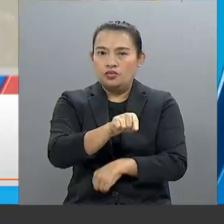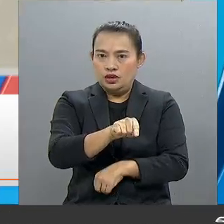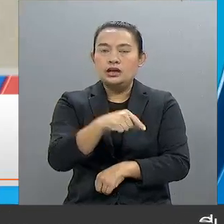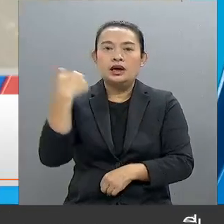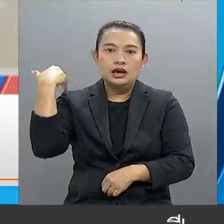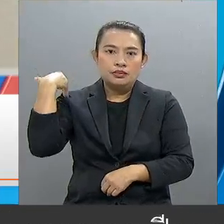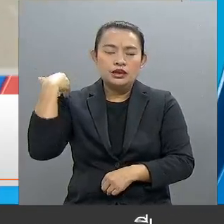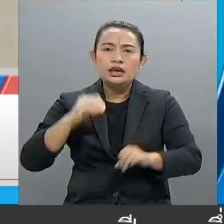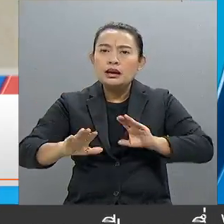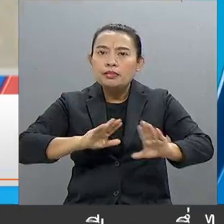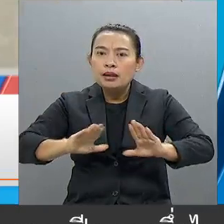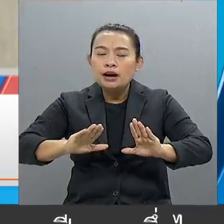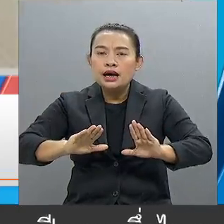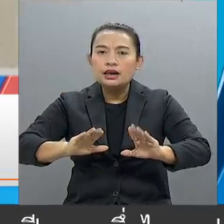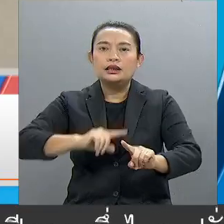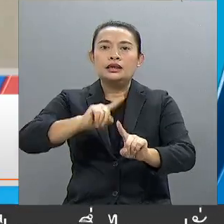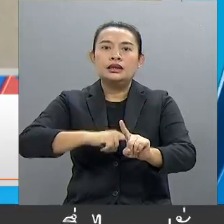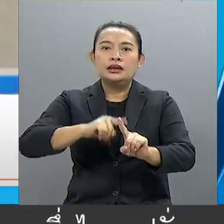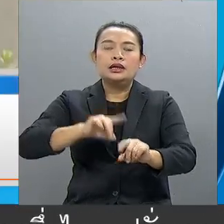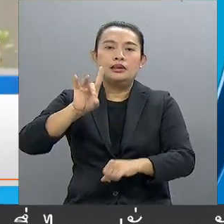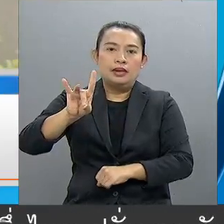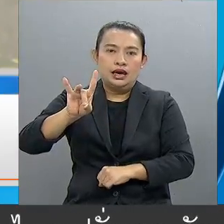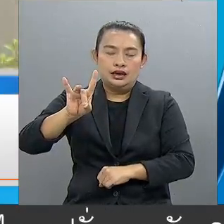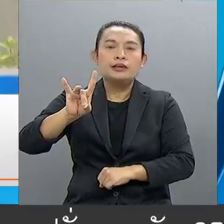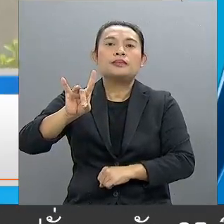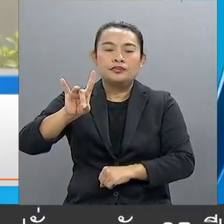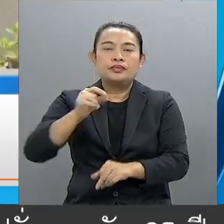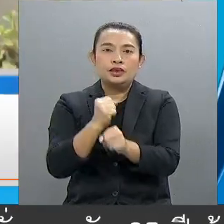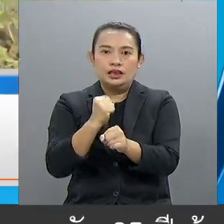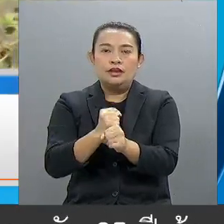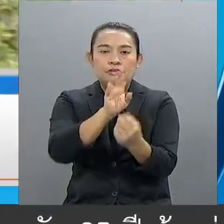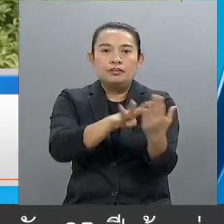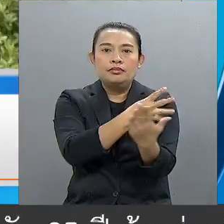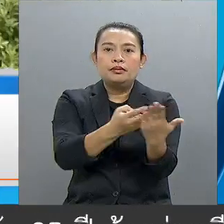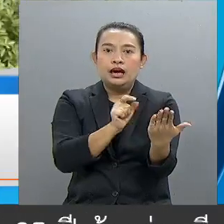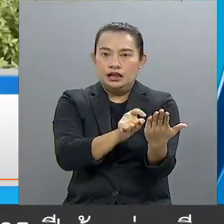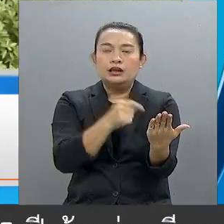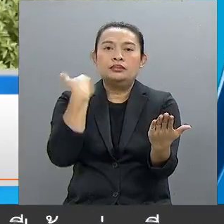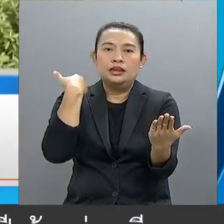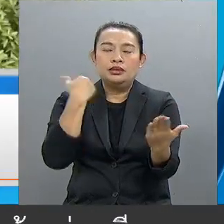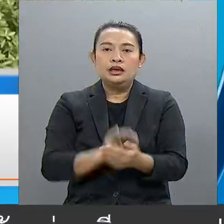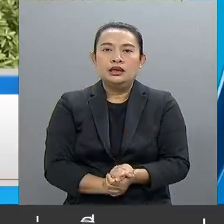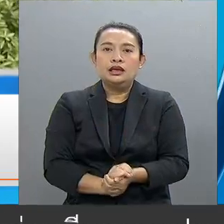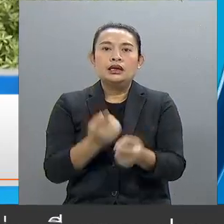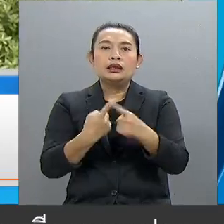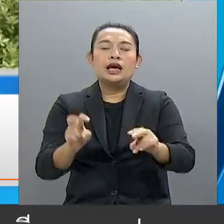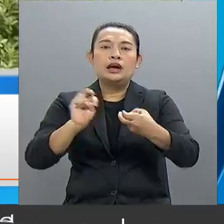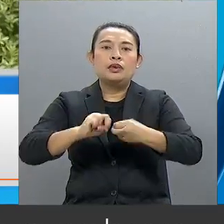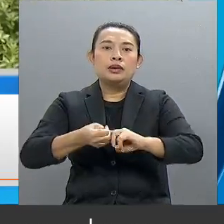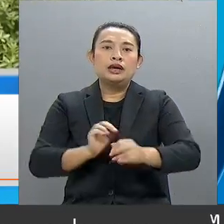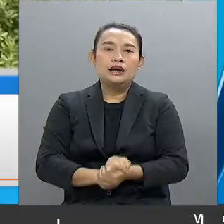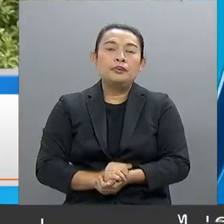ปลายต้นเดือนสิงหานะครับแต่นี้เนื่องจากว่ามีปัญหาชาวบ้านนะเราก็ตอนนี้เมื่อวานนี้เครื่องจักรได้เข้าไปดำเนินการ